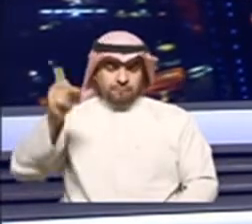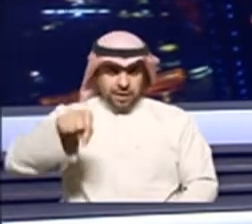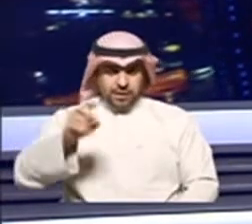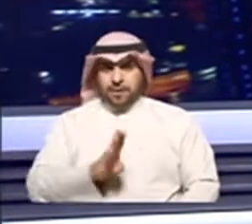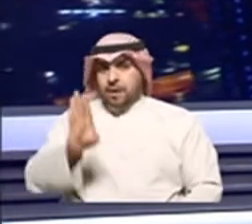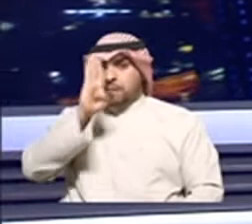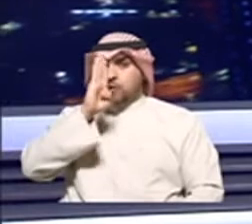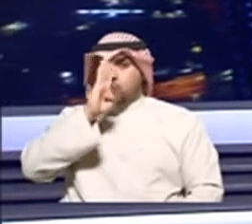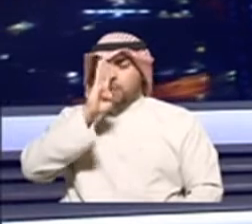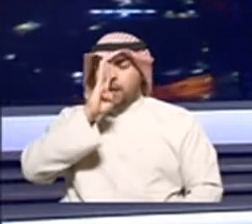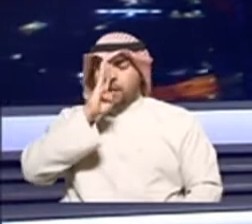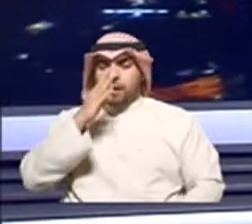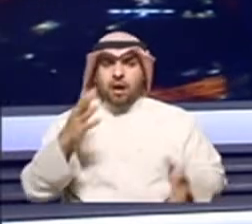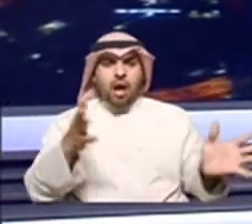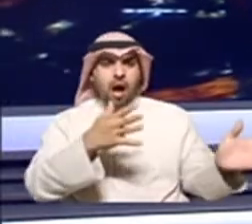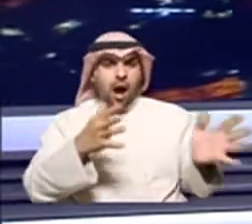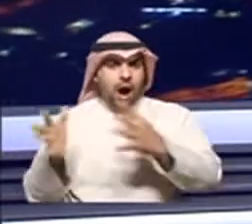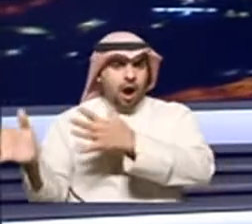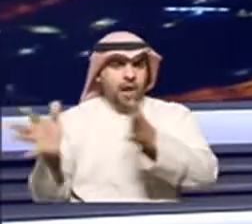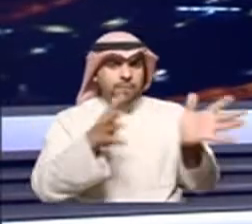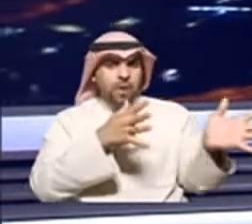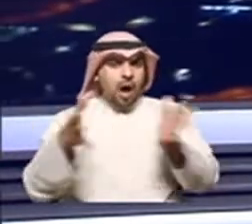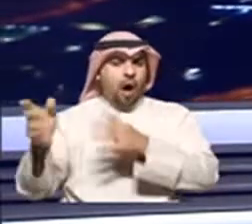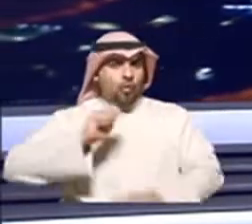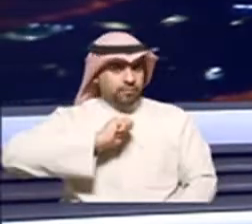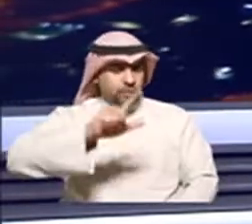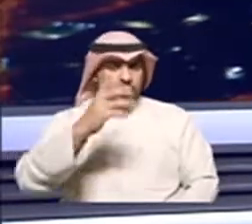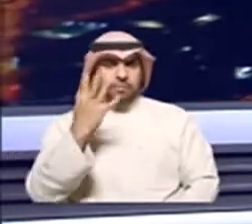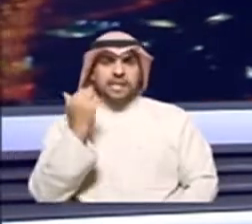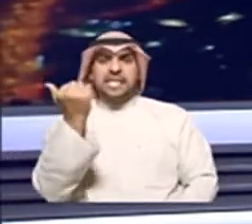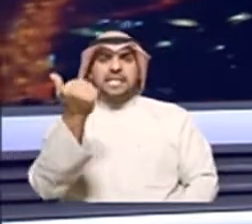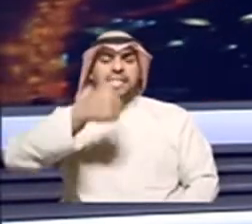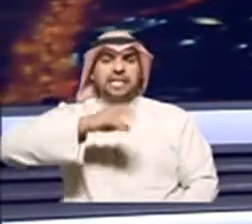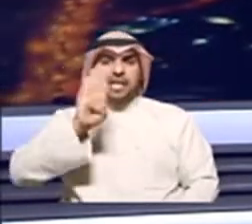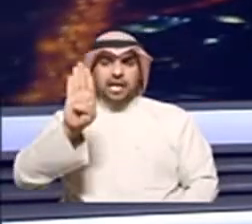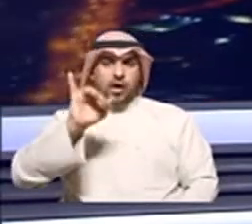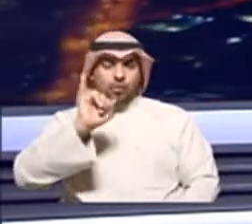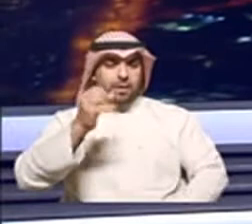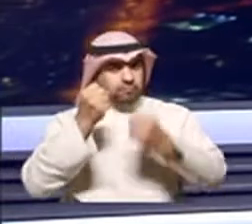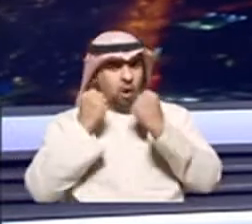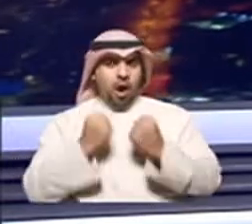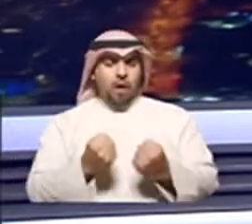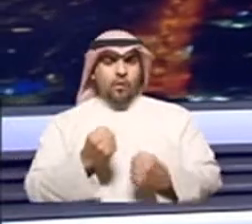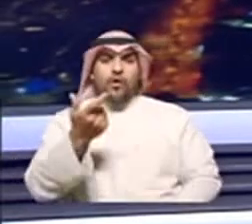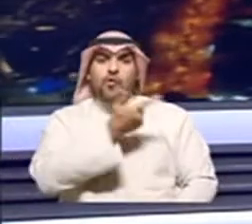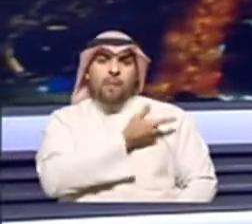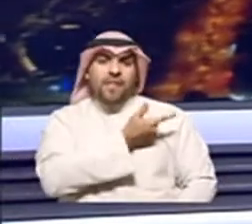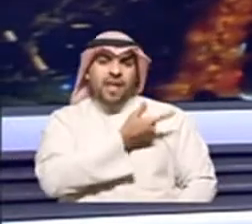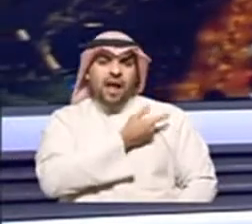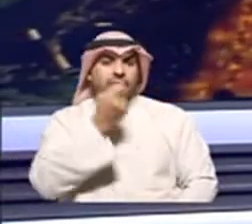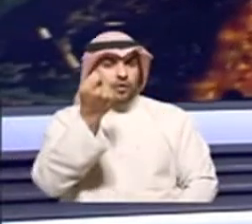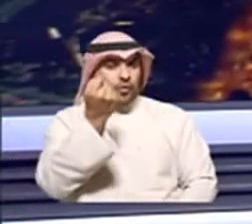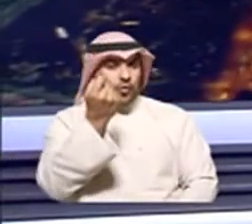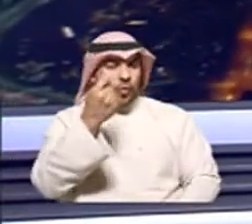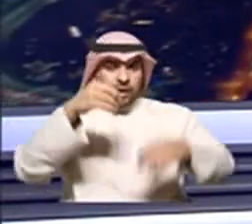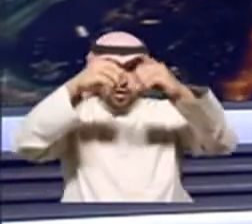أن ينشط الهواء الكوس، تصل سرعته 50 كيلومتر في الساعة، وأيضا أن تصل 60 كيلومتر في الساعة في يوم الثلاثاء. فرص الغبار وأيضا لأمطار